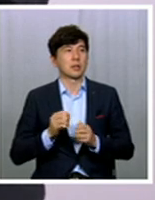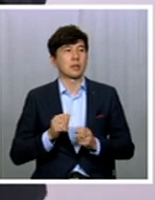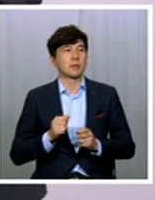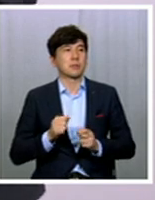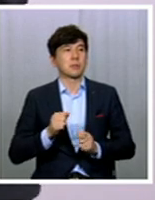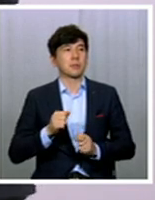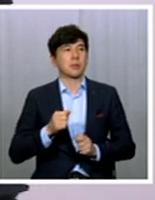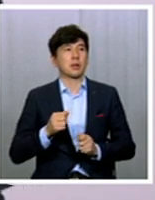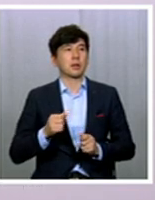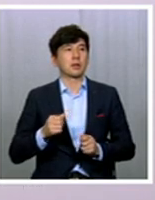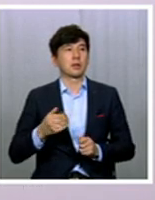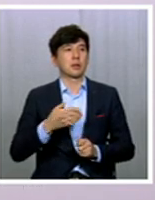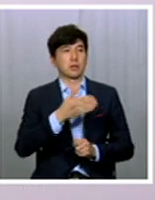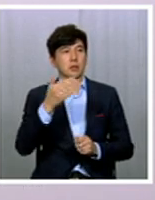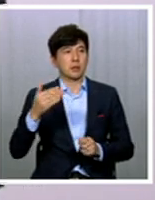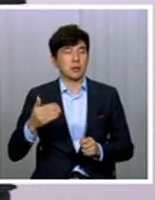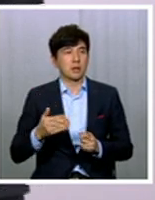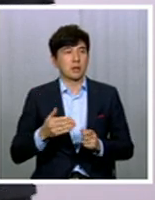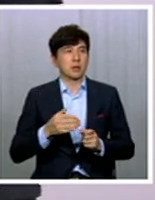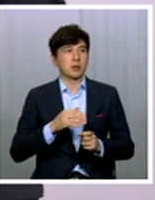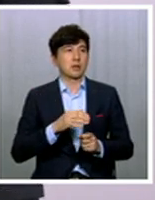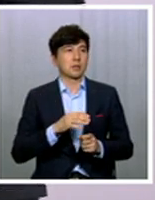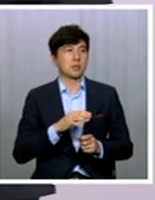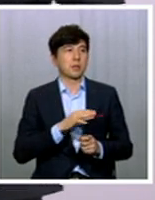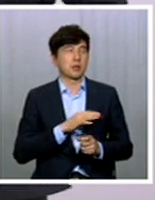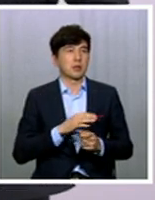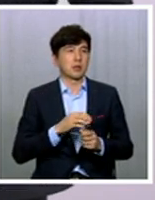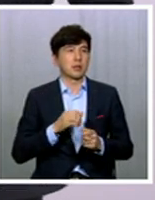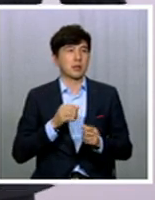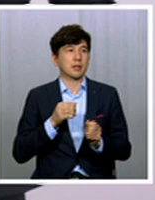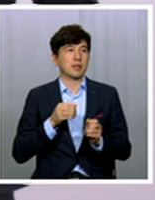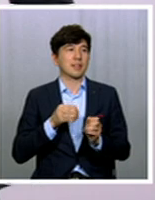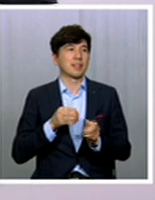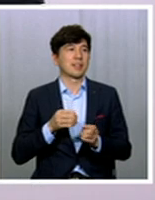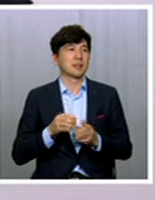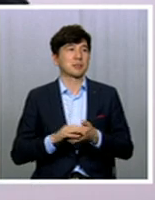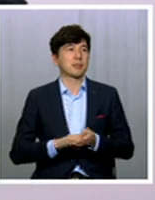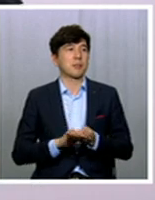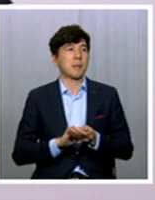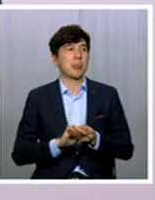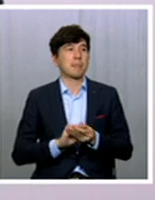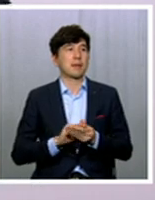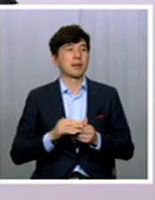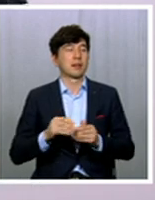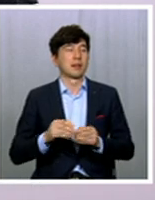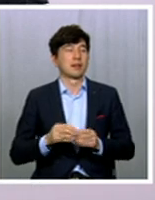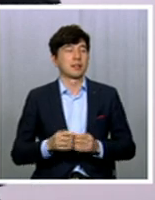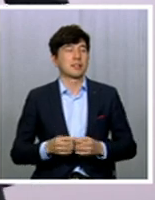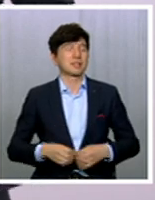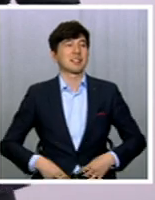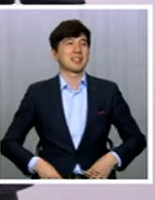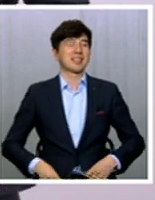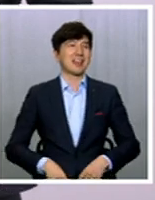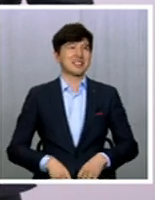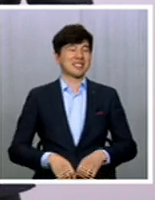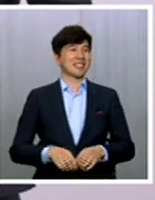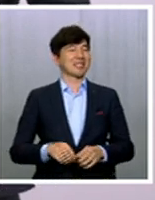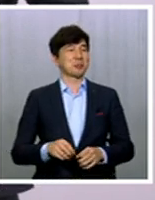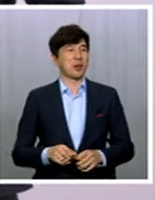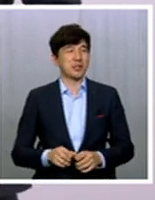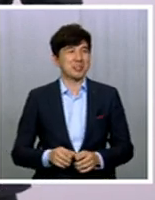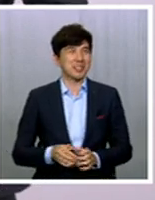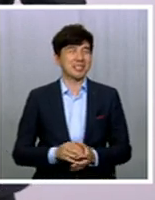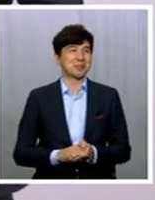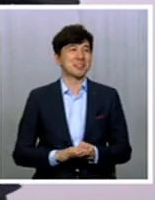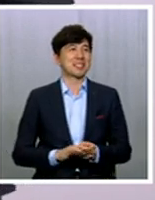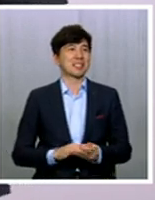қатар, тек оларды өндіруге және таратуға жағдай туғызу, яғни экспорт пен импорт алмастыруға, мемлекеттердің тауарларын